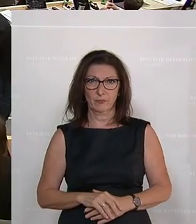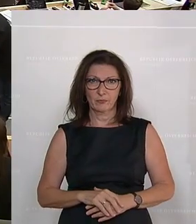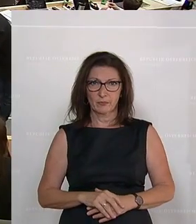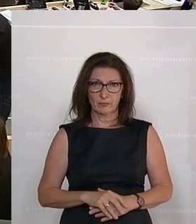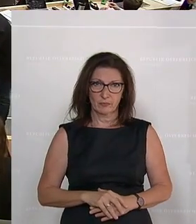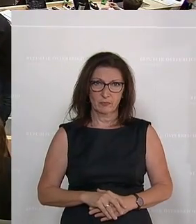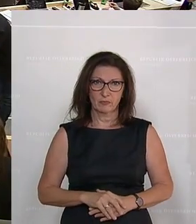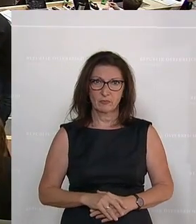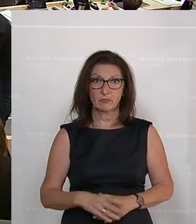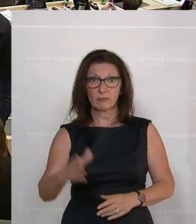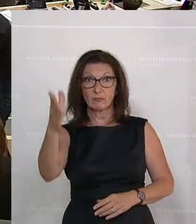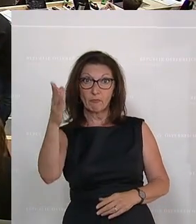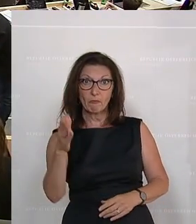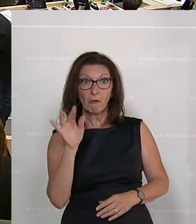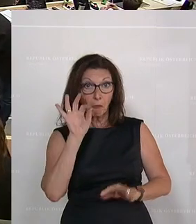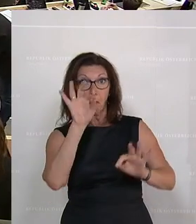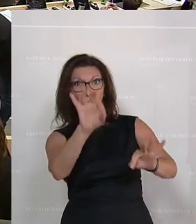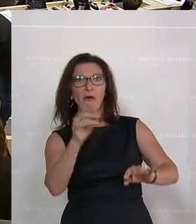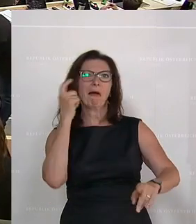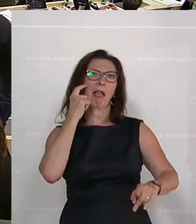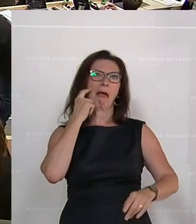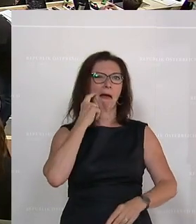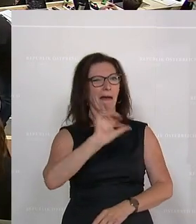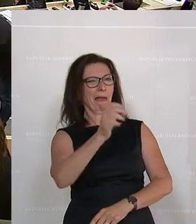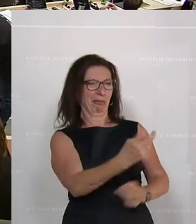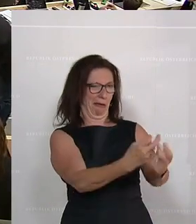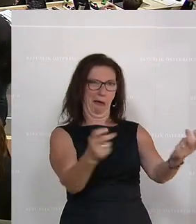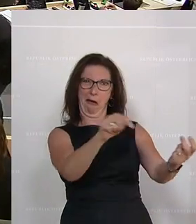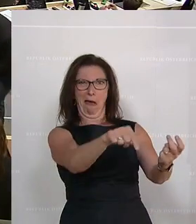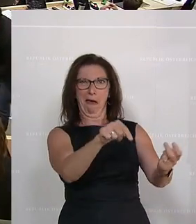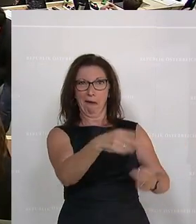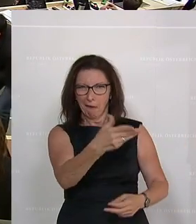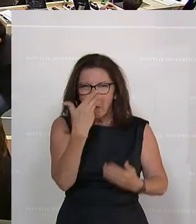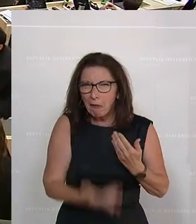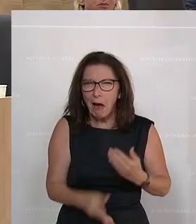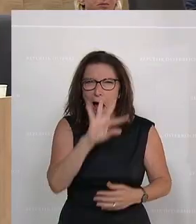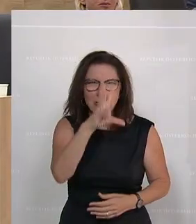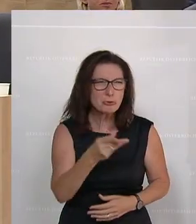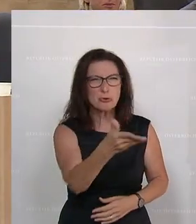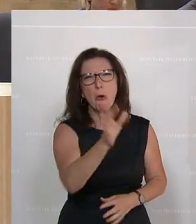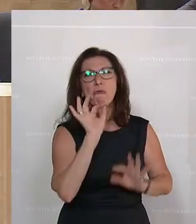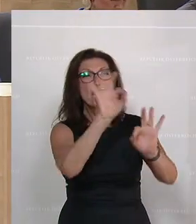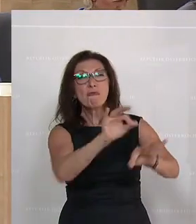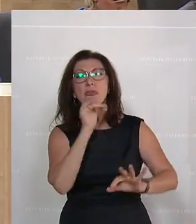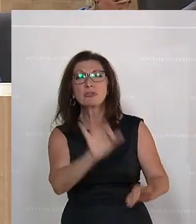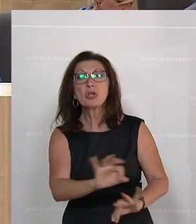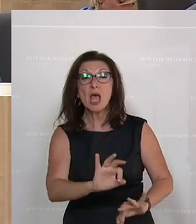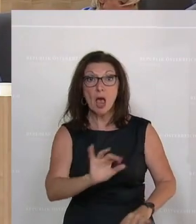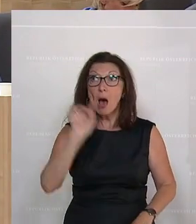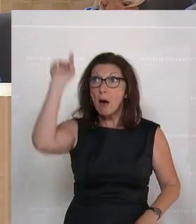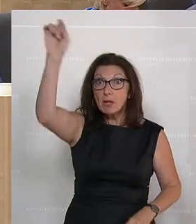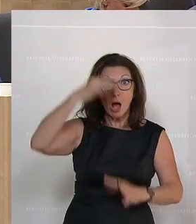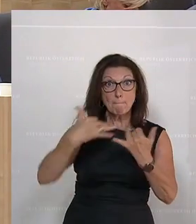corinna dutzend ex verlobter in der ersten reihe ja mit ihrem geholt und ihnen das netz aber draußen vor den türen des